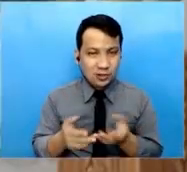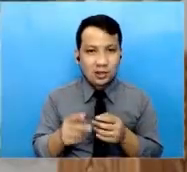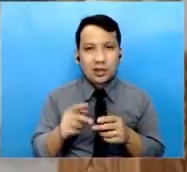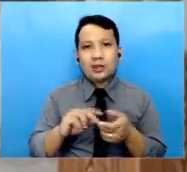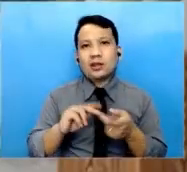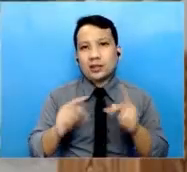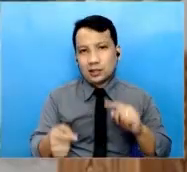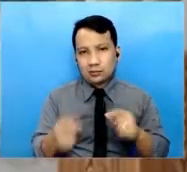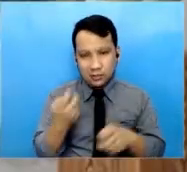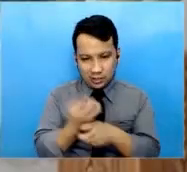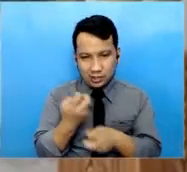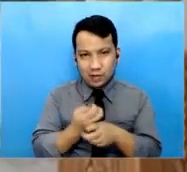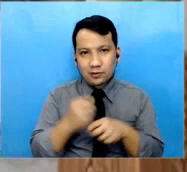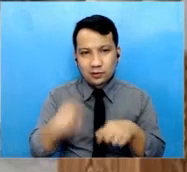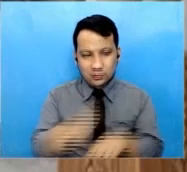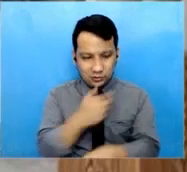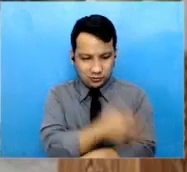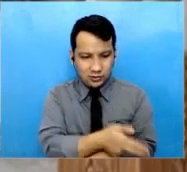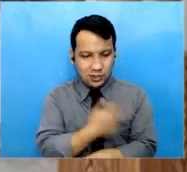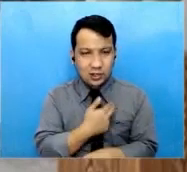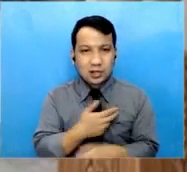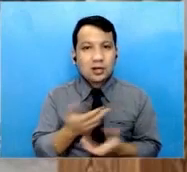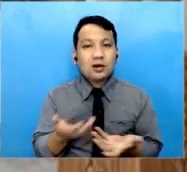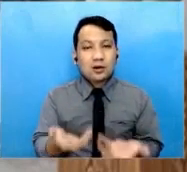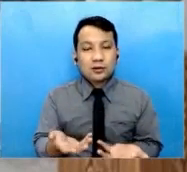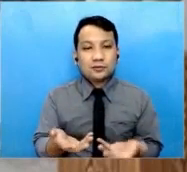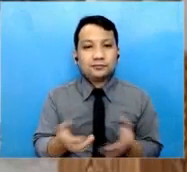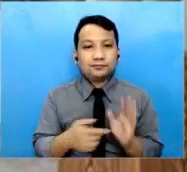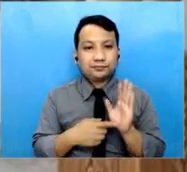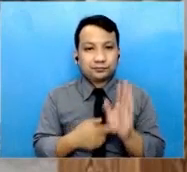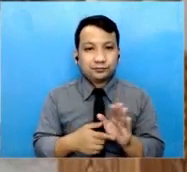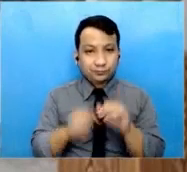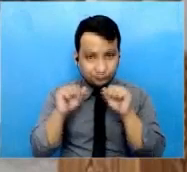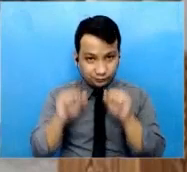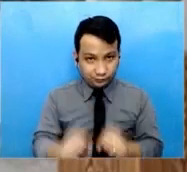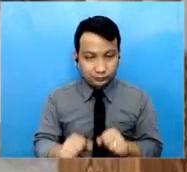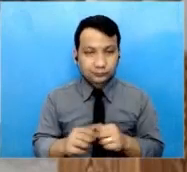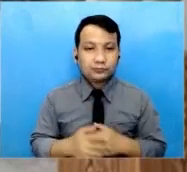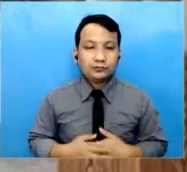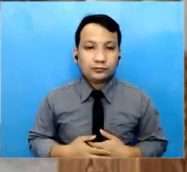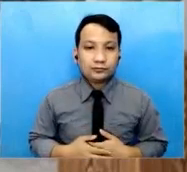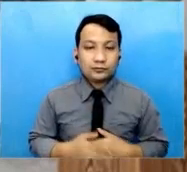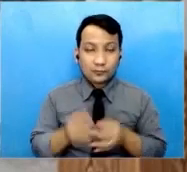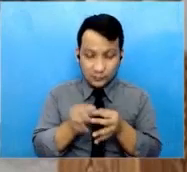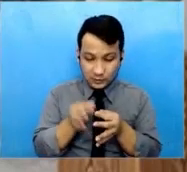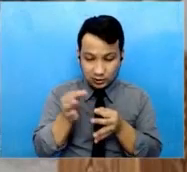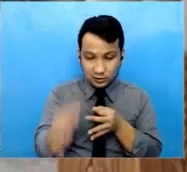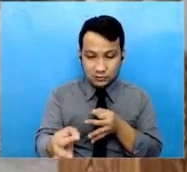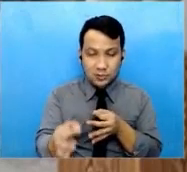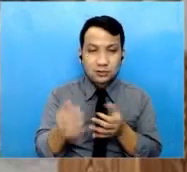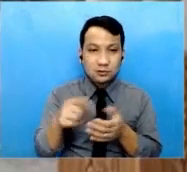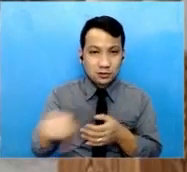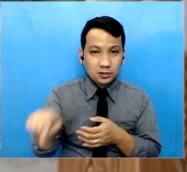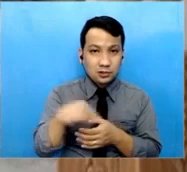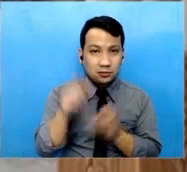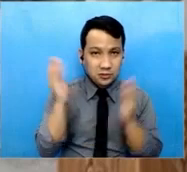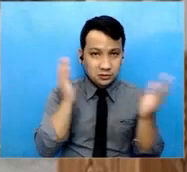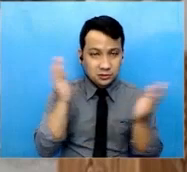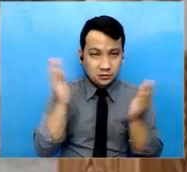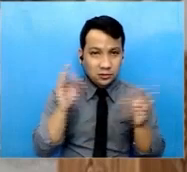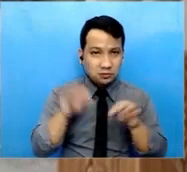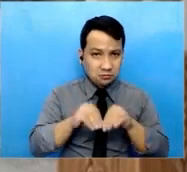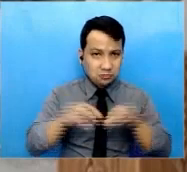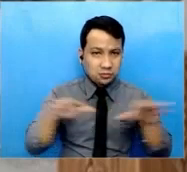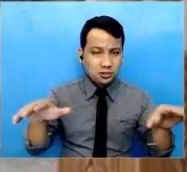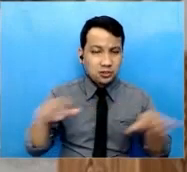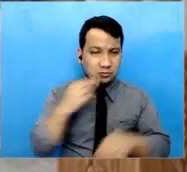hospitals instead of being able na mag-expand tayo ng ating mga services, palakihin natin ang